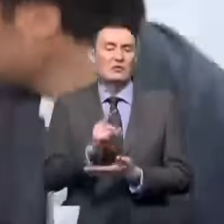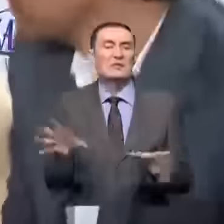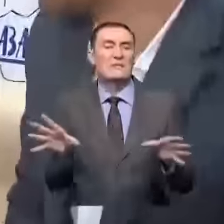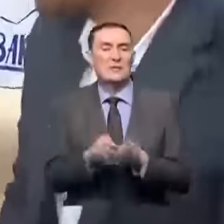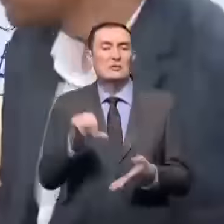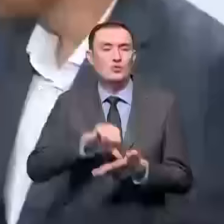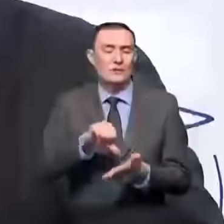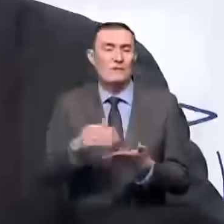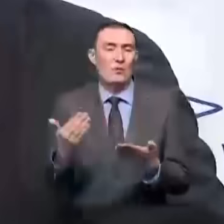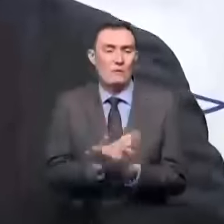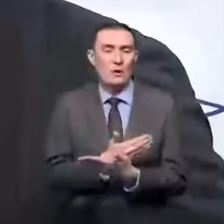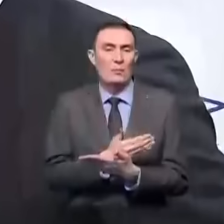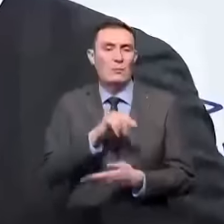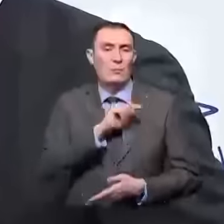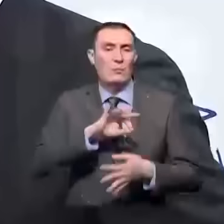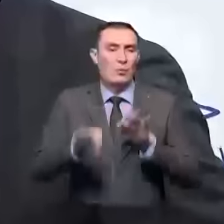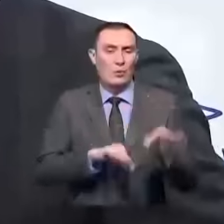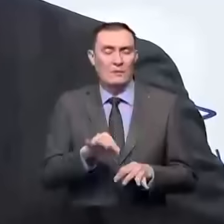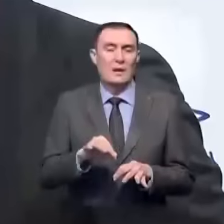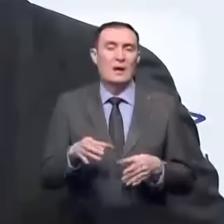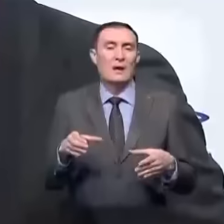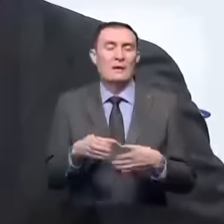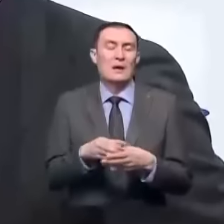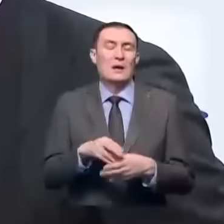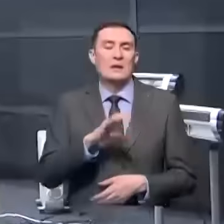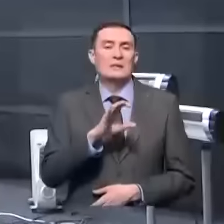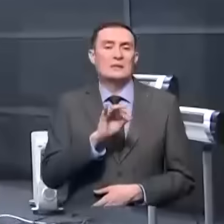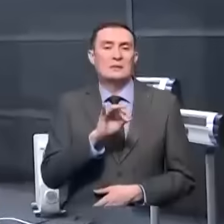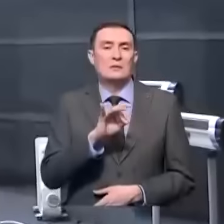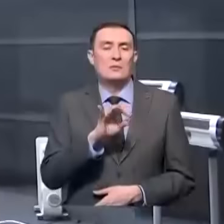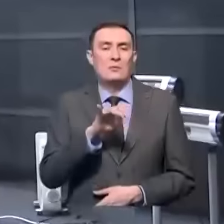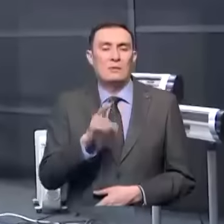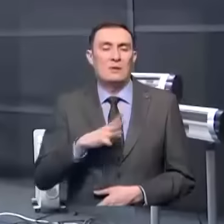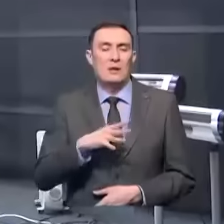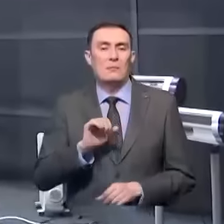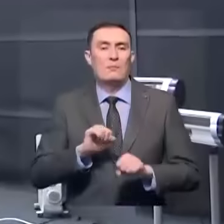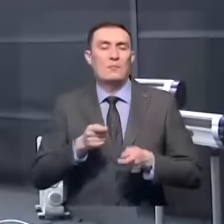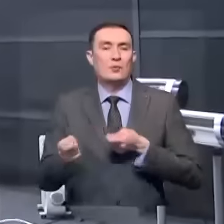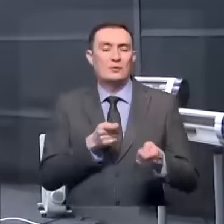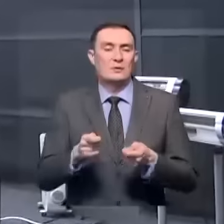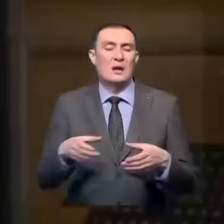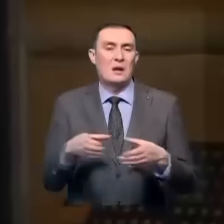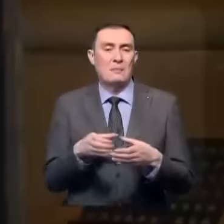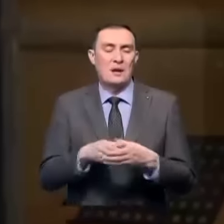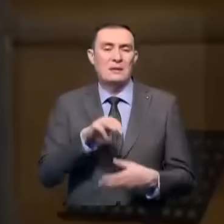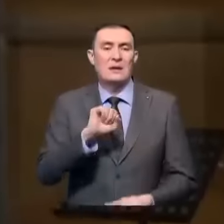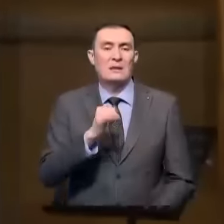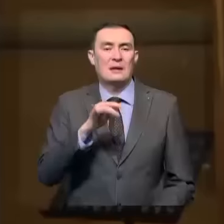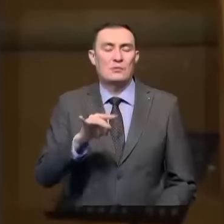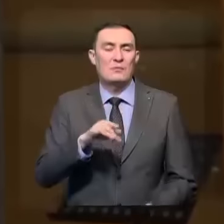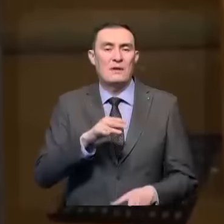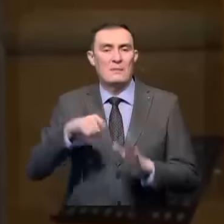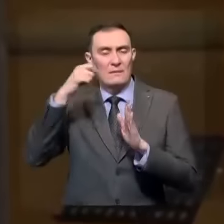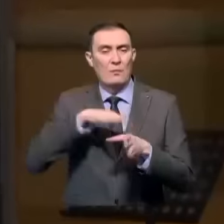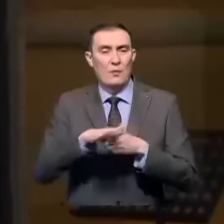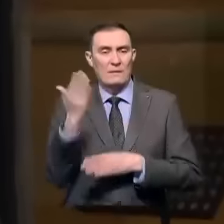совместное участие в новых кинопроектах. На базе кинопарк «Киноплекс Сеттерс» была основана продюсерская компания «Tiger Films» в целях производства